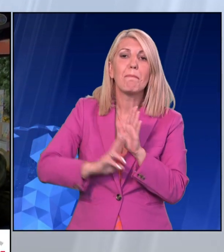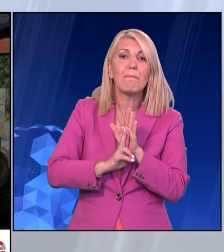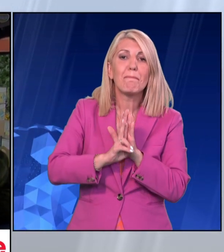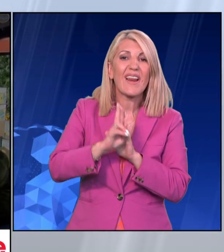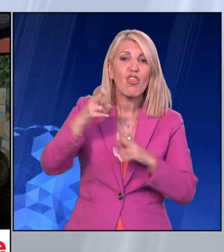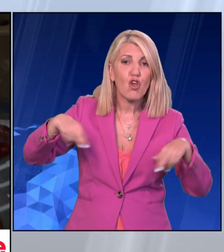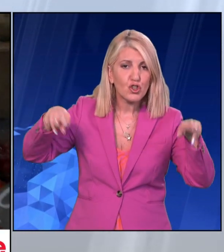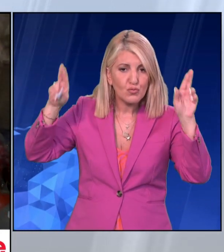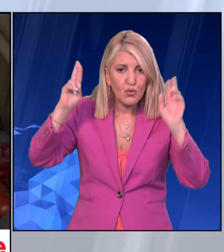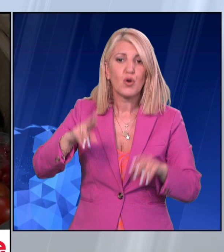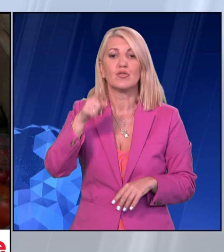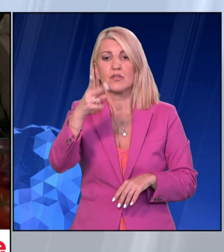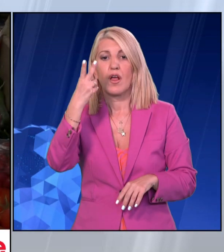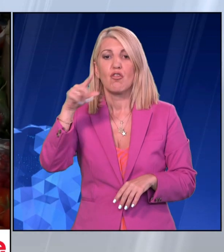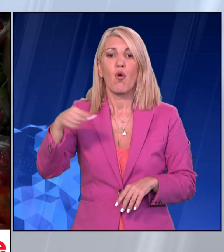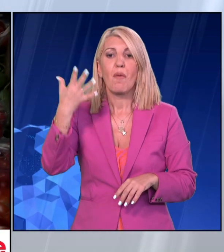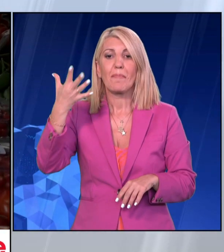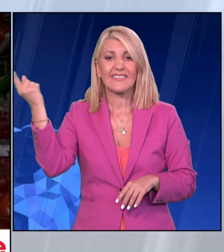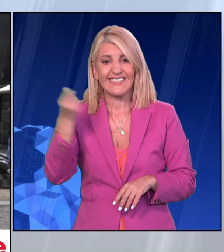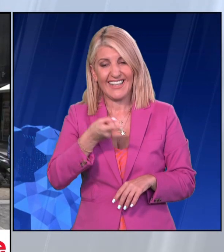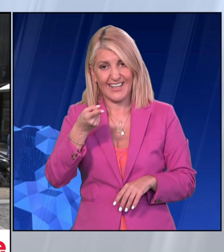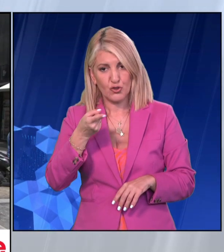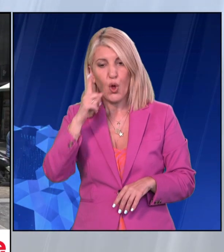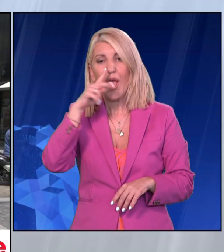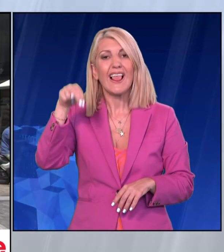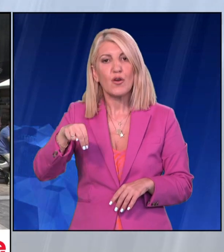το 1,8% όπου είχε συγκρατηθεί τον Ιούνιο.